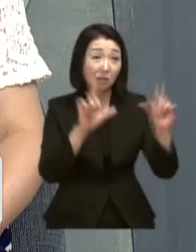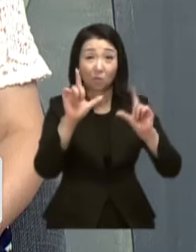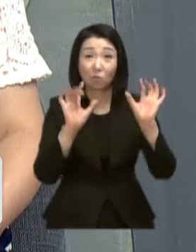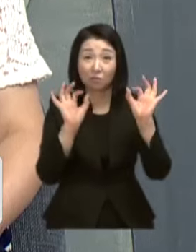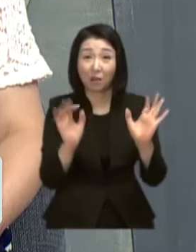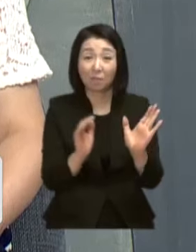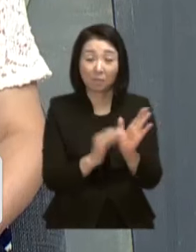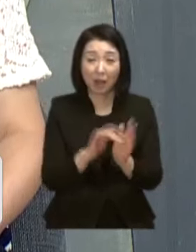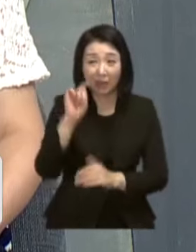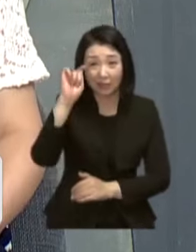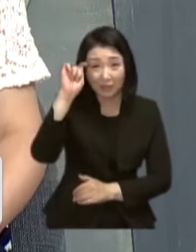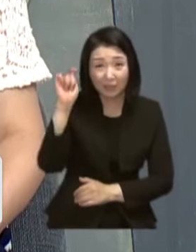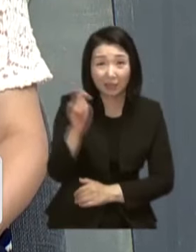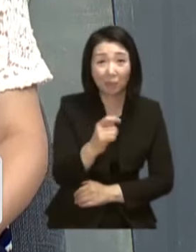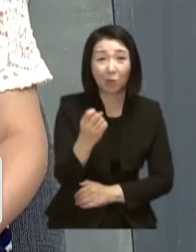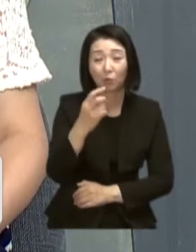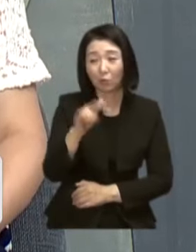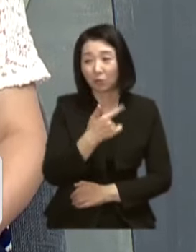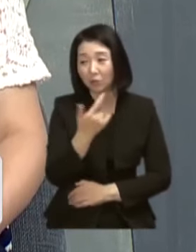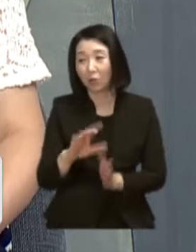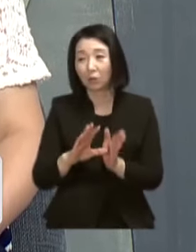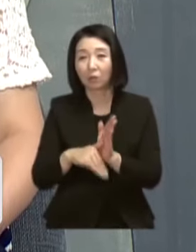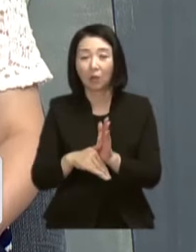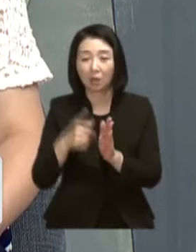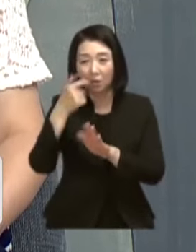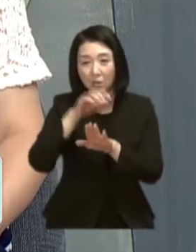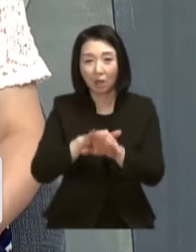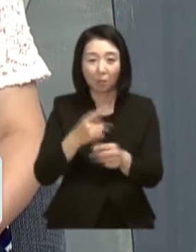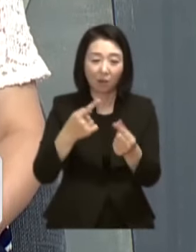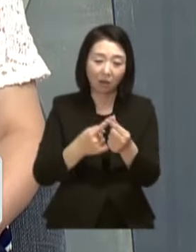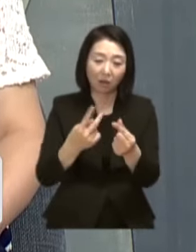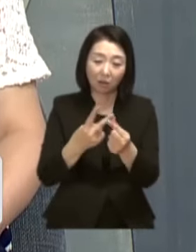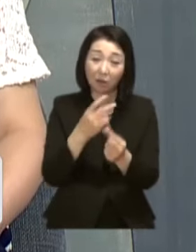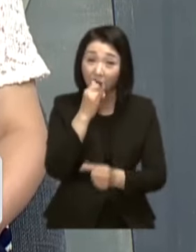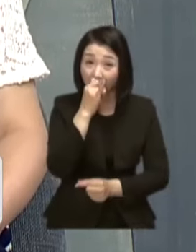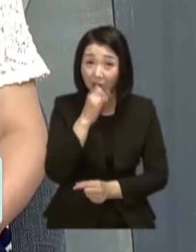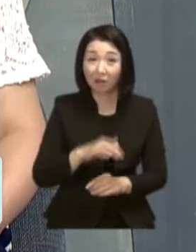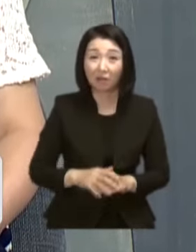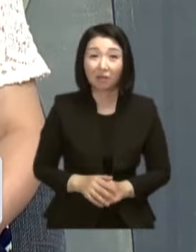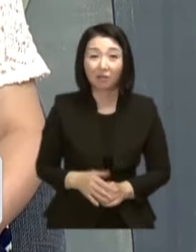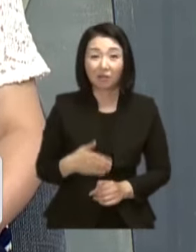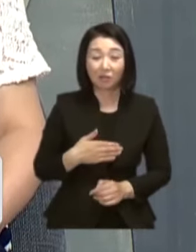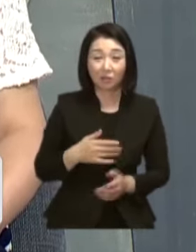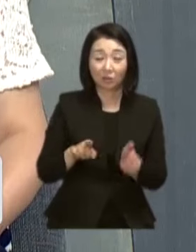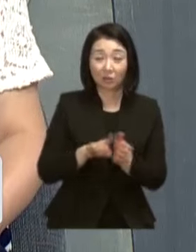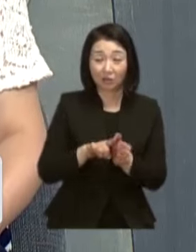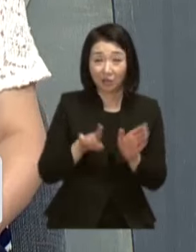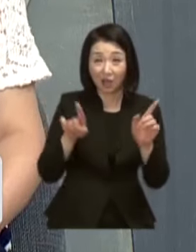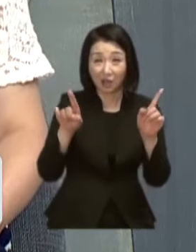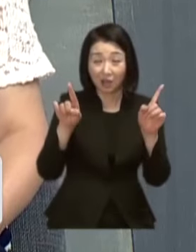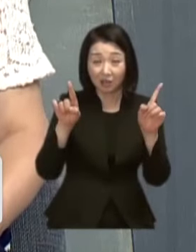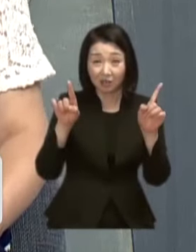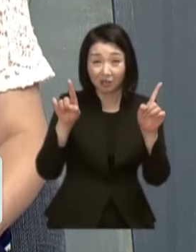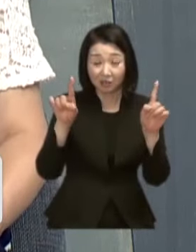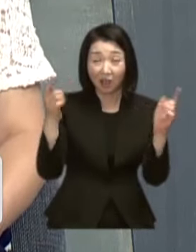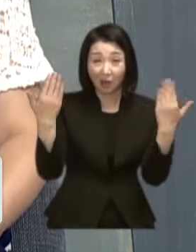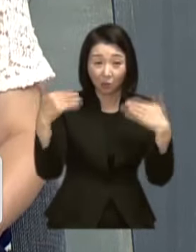와, 새벽하고 저녁에 두 번 예배를 드려요. 뭐 저는 신학대학 다닐 때도 새벽 예배가 제일